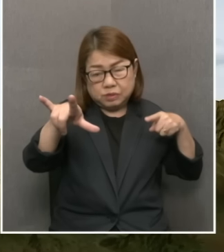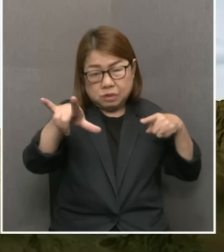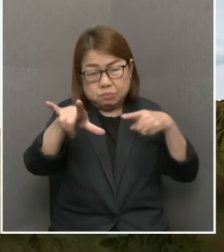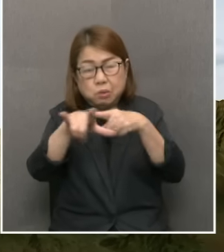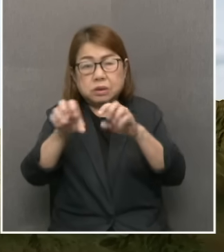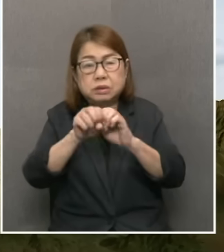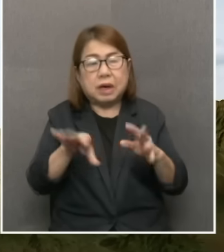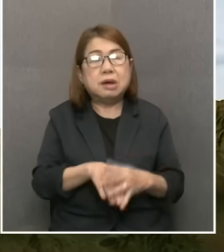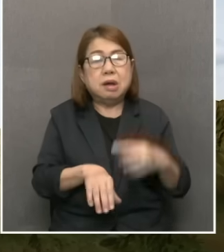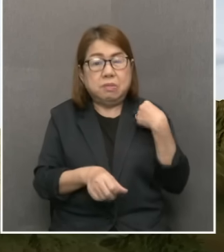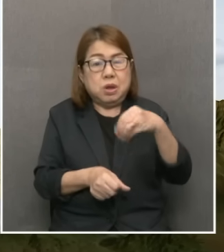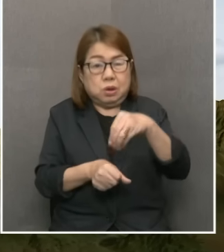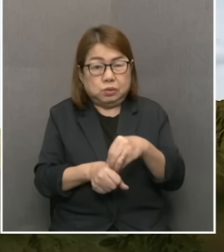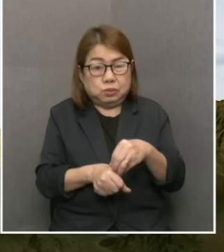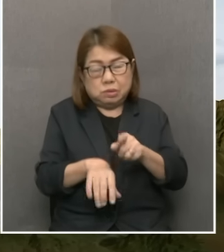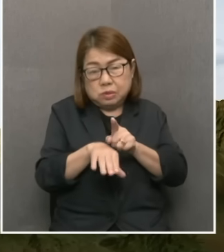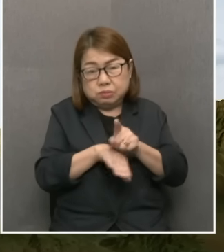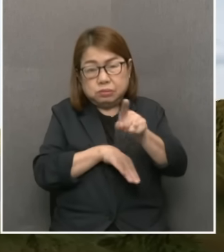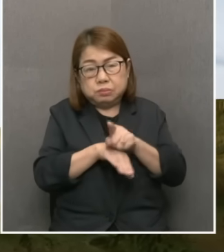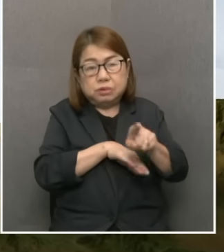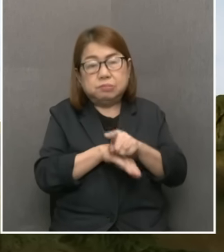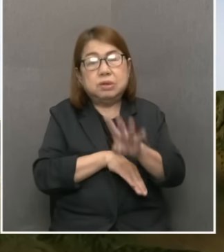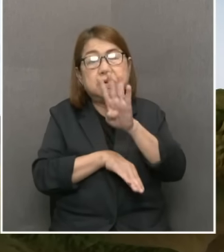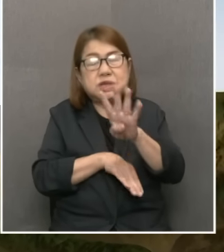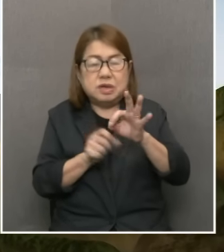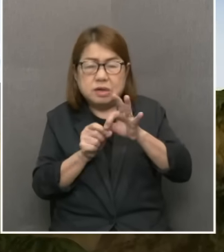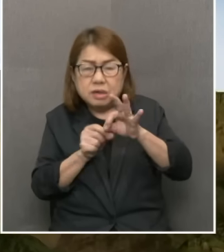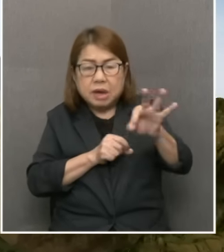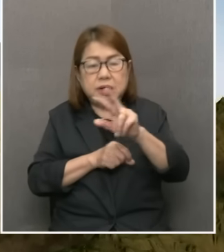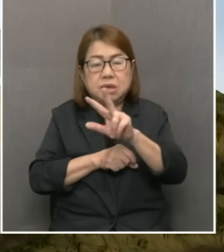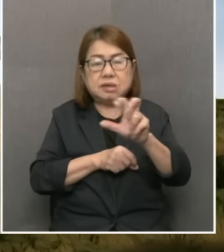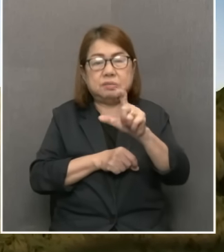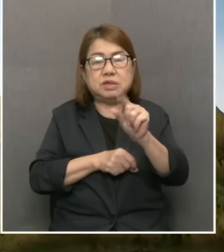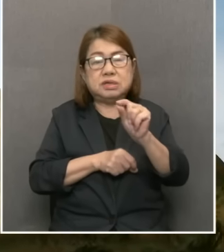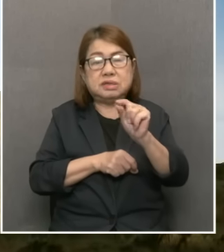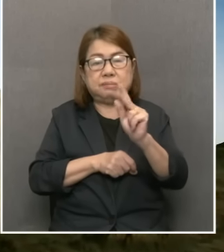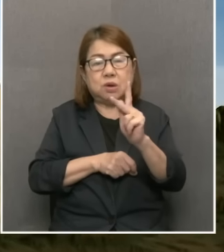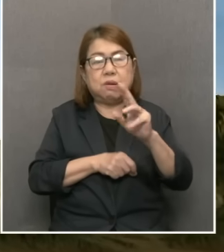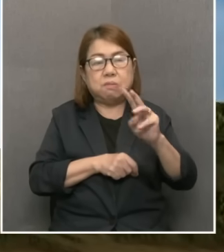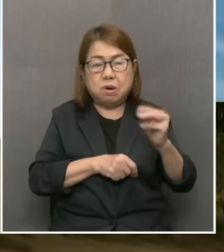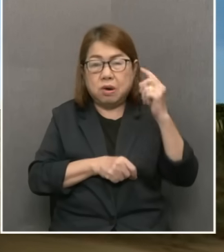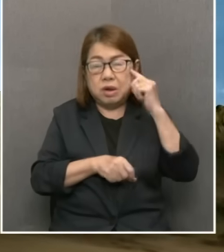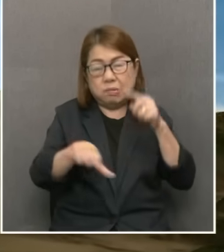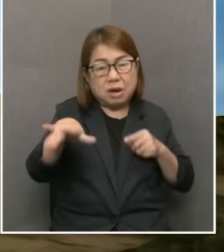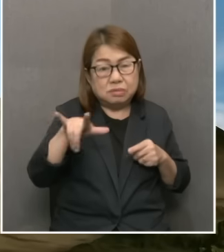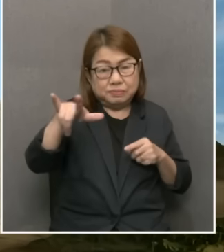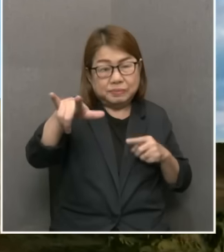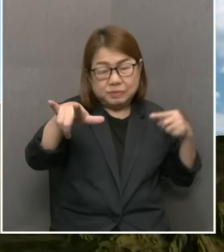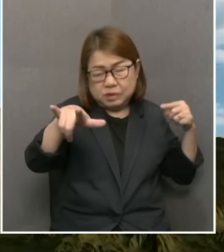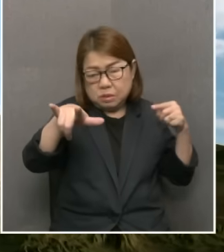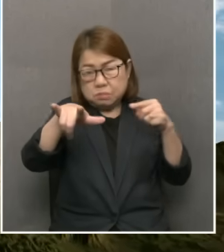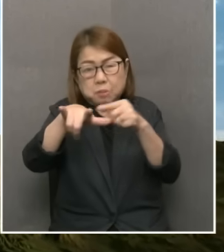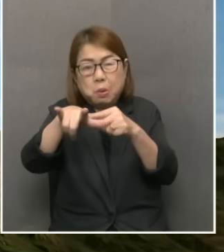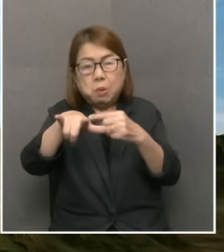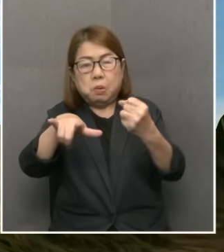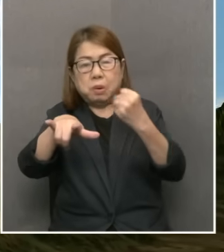ปนาวุธได้4ลูกพิสัยการยิง320กิโลเมตรเชื่อว่ามีความสามารถในการป้องกันที่แข็ง